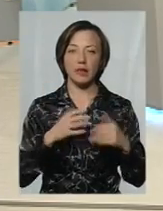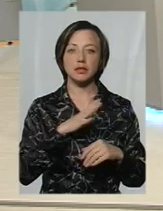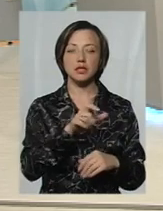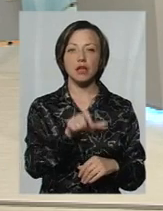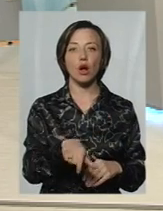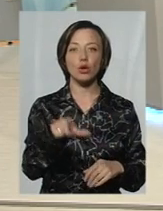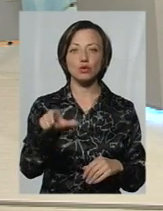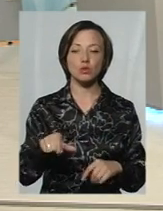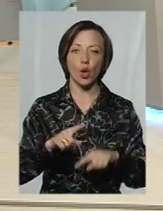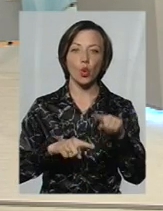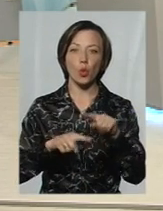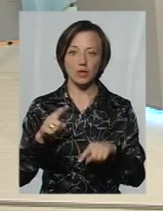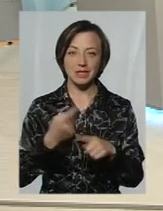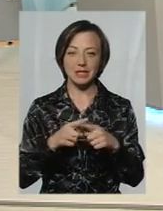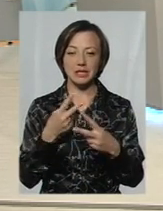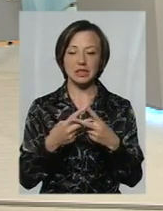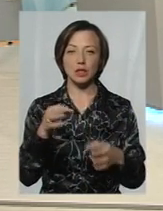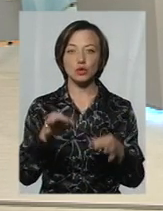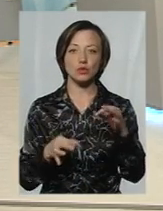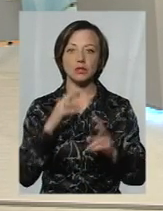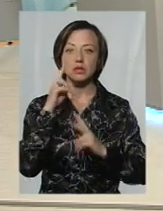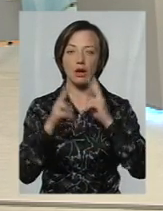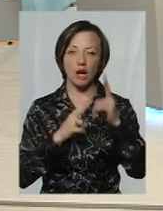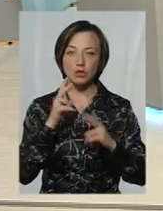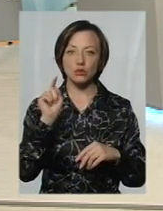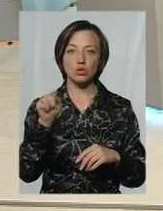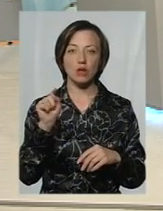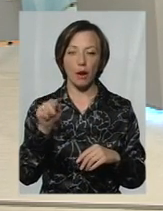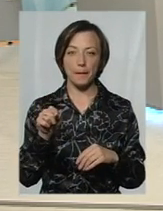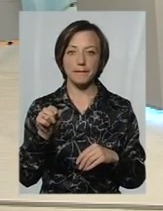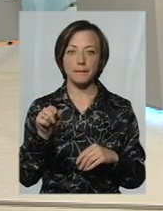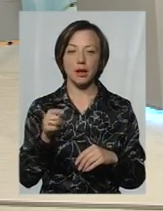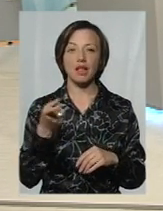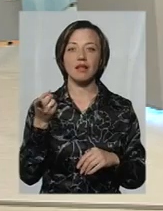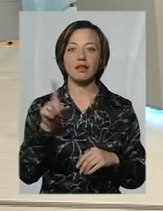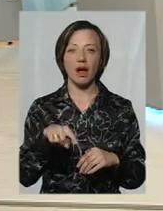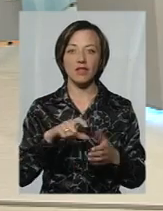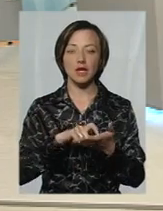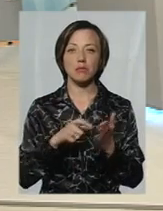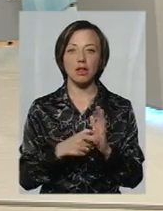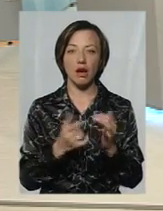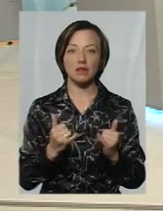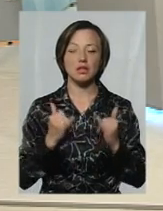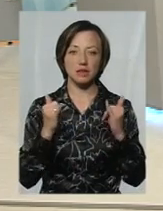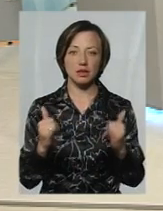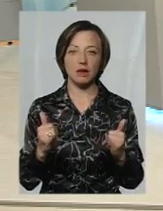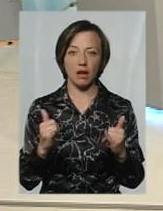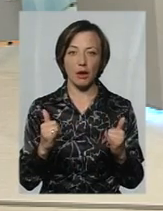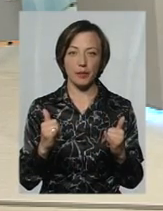люди, родичі засуджених, які скаржилися на те, що там навіть кімнати для